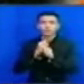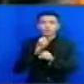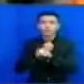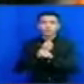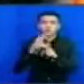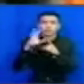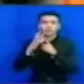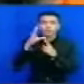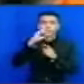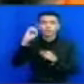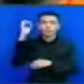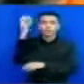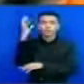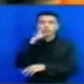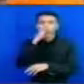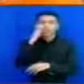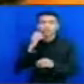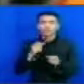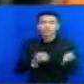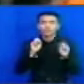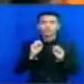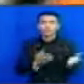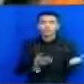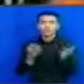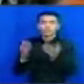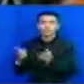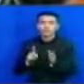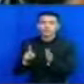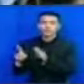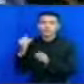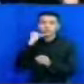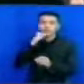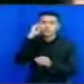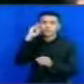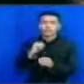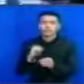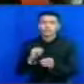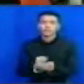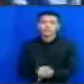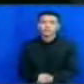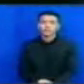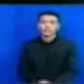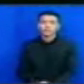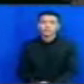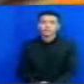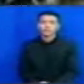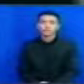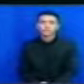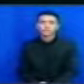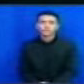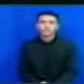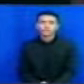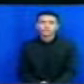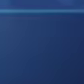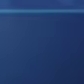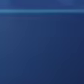foho ramilau nu ne bele submete ba prosesu investigasaun. Husseinaru Basti Noronya Napoleon Xavier